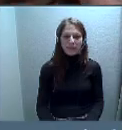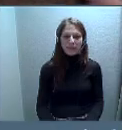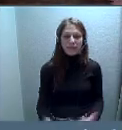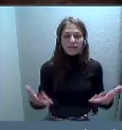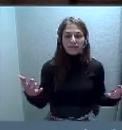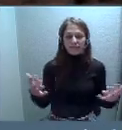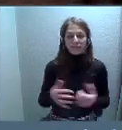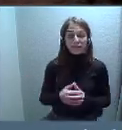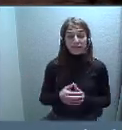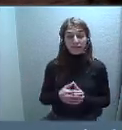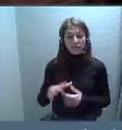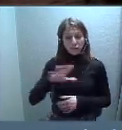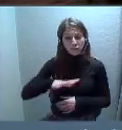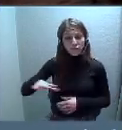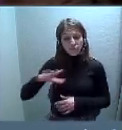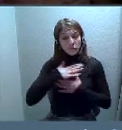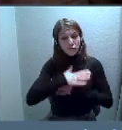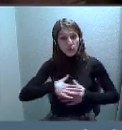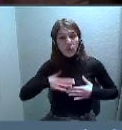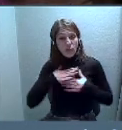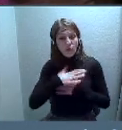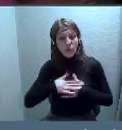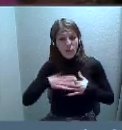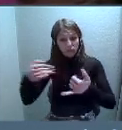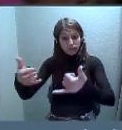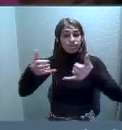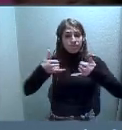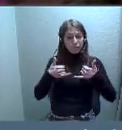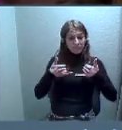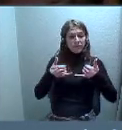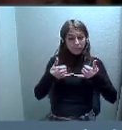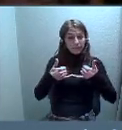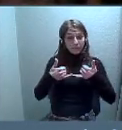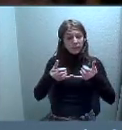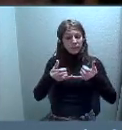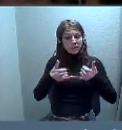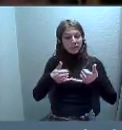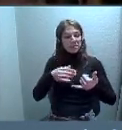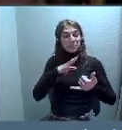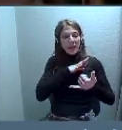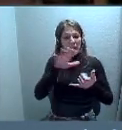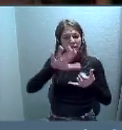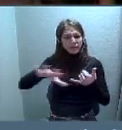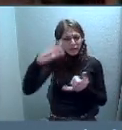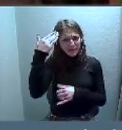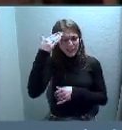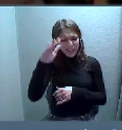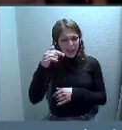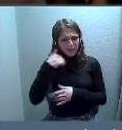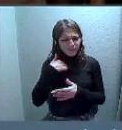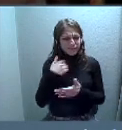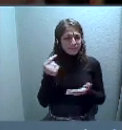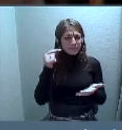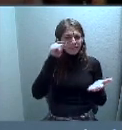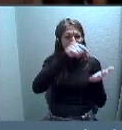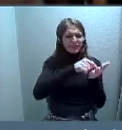Nous sommes très heureux de recevoir ce prix, étant donné que vous savez que nous sommes en Finistère, et le Finistère, c'est